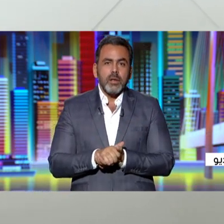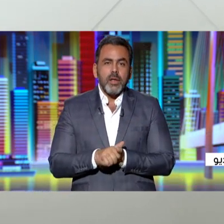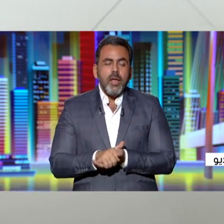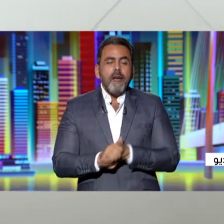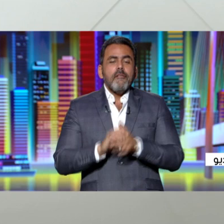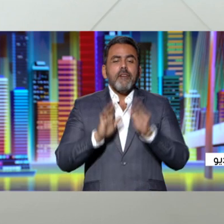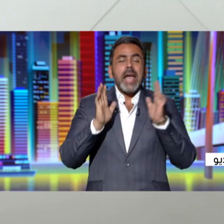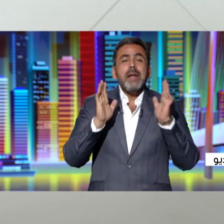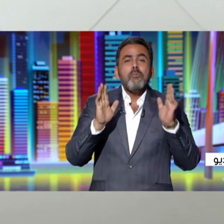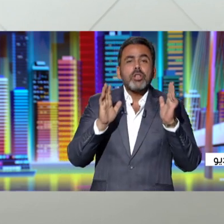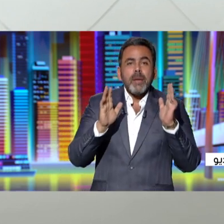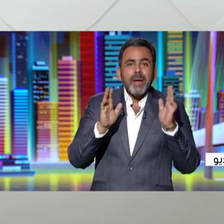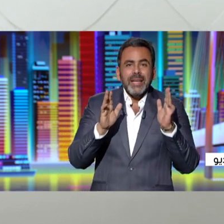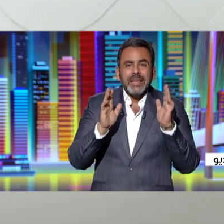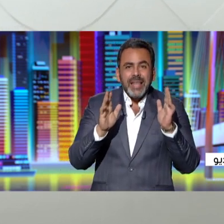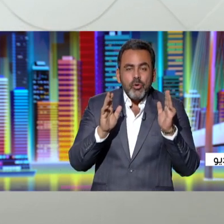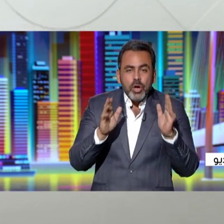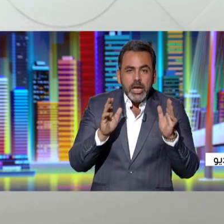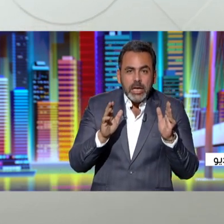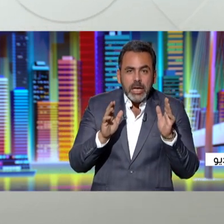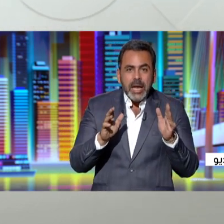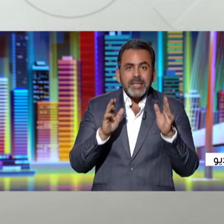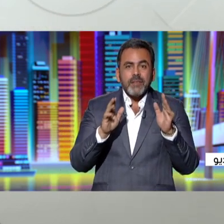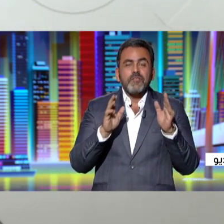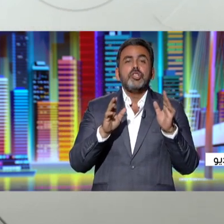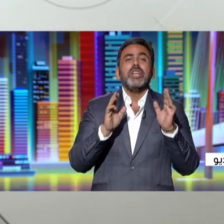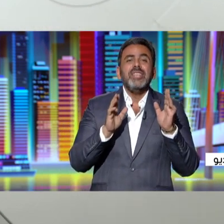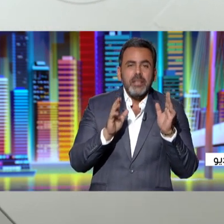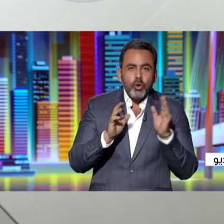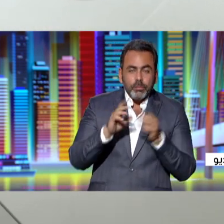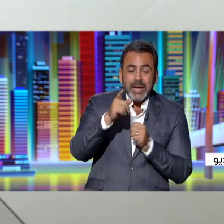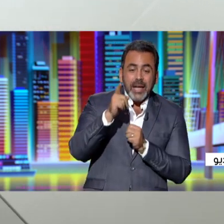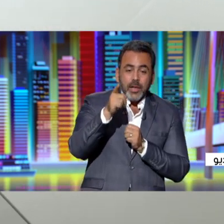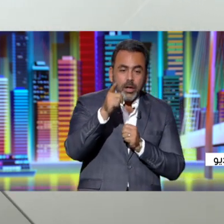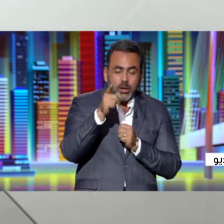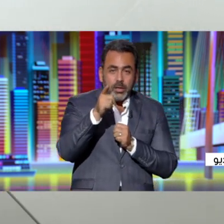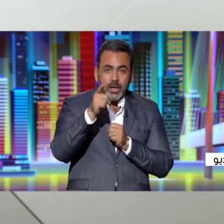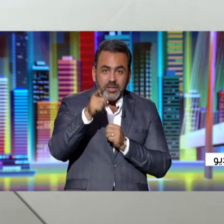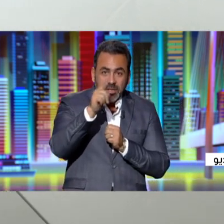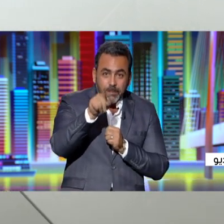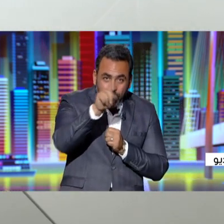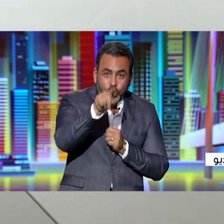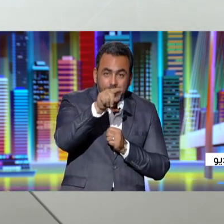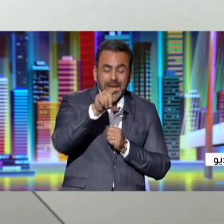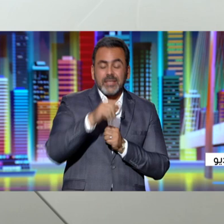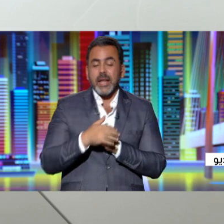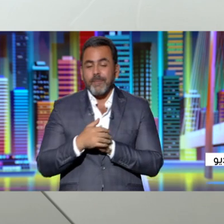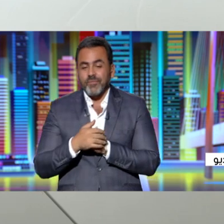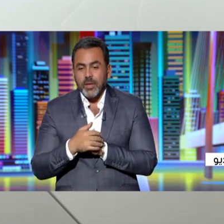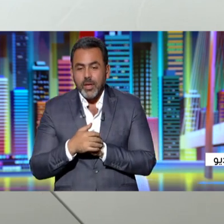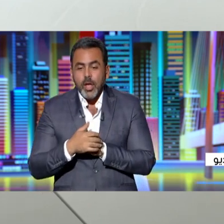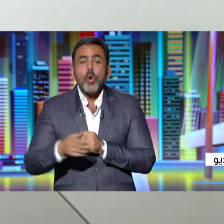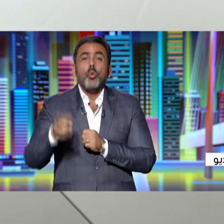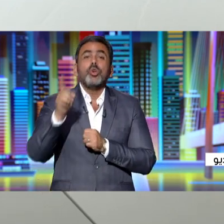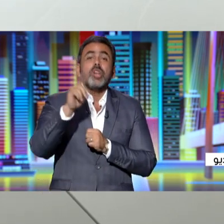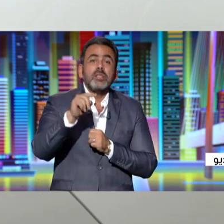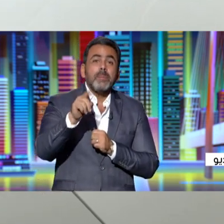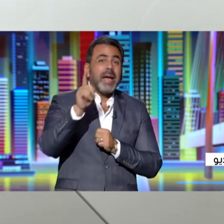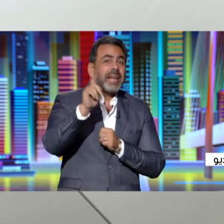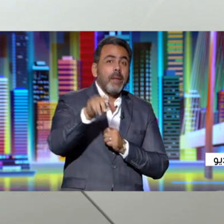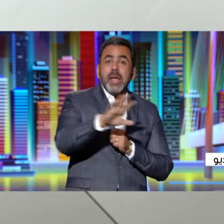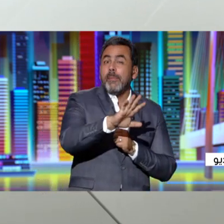موجوده فجاي المجتمع الدولي للاسف الشديد خد بالك هذا القرار كان صادر برض من مجلس الامن